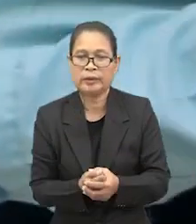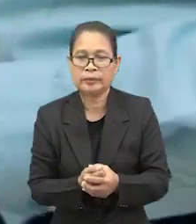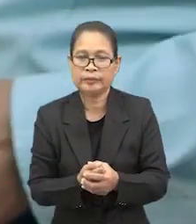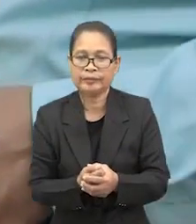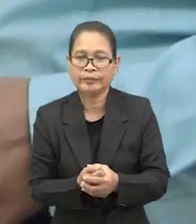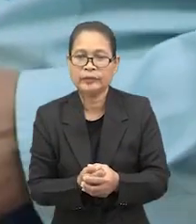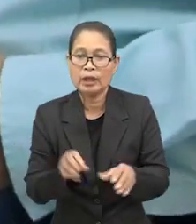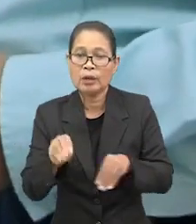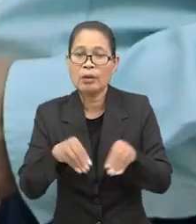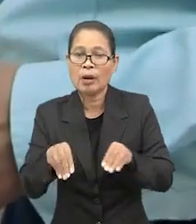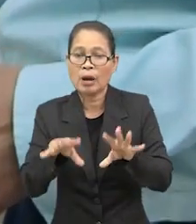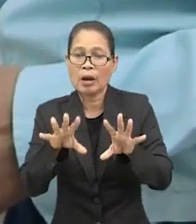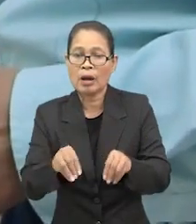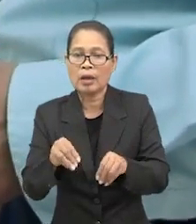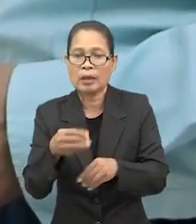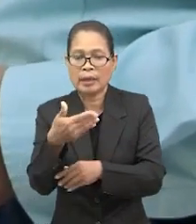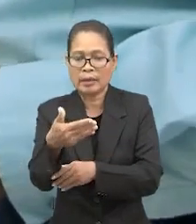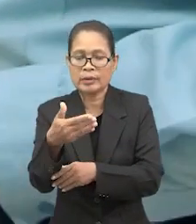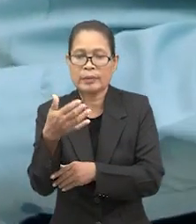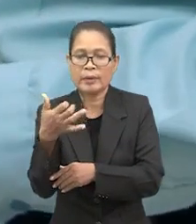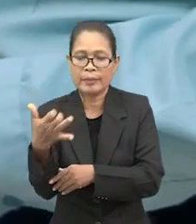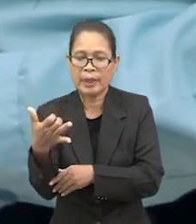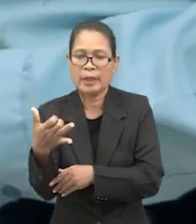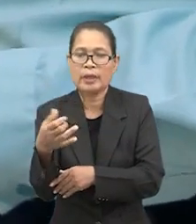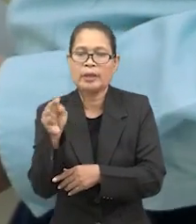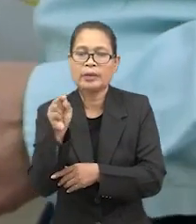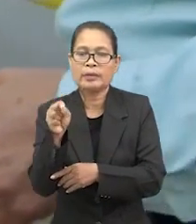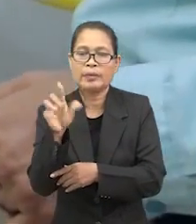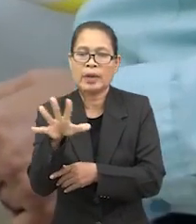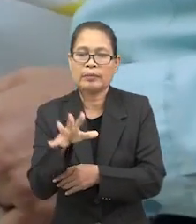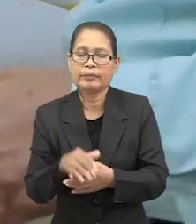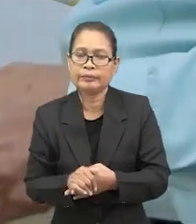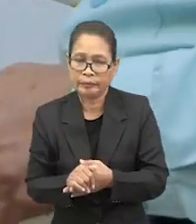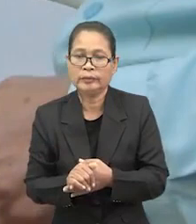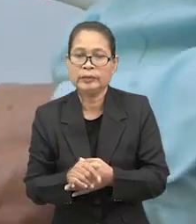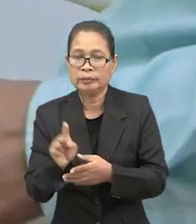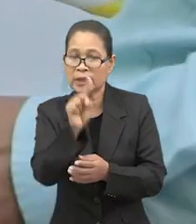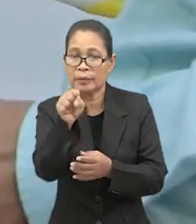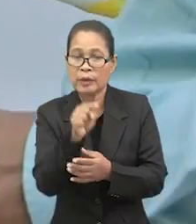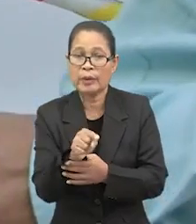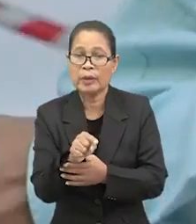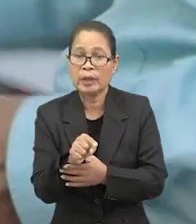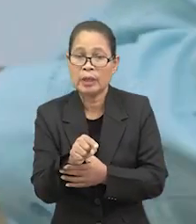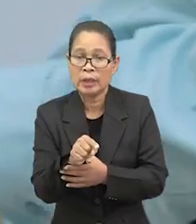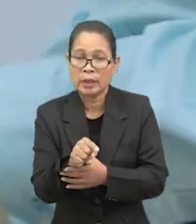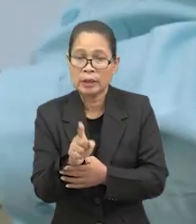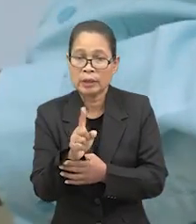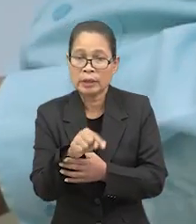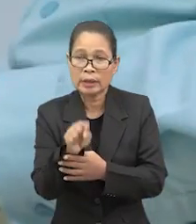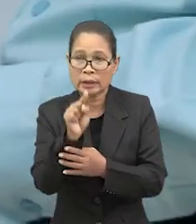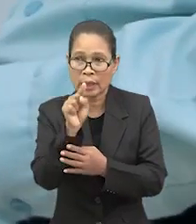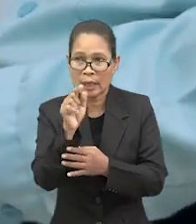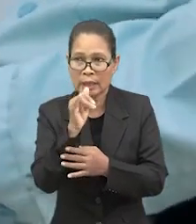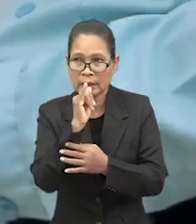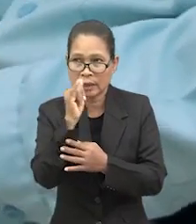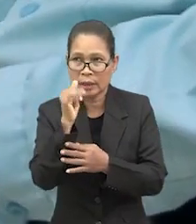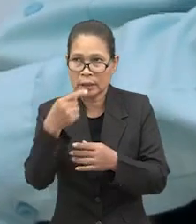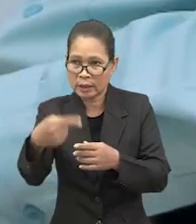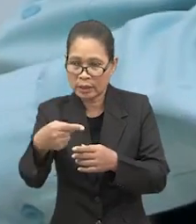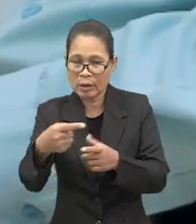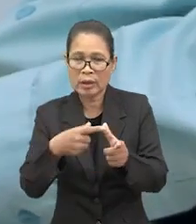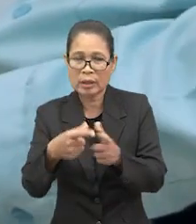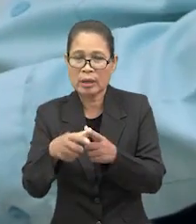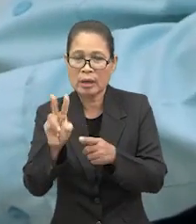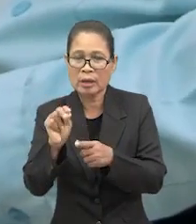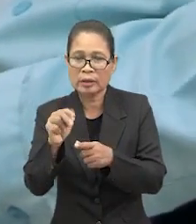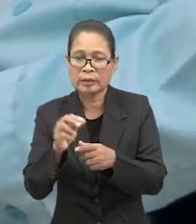và có chỉ thơ lệch đồ ai mà tự nè chẳng lũ ớ cao sập bàm bí chói chói bàm chú mơ ta xâm nùa thật ta chỉ lệch